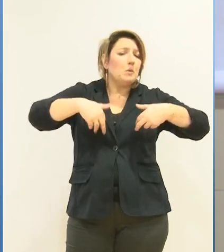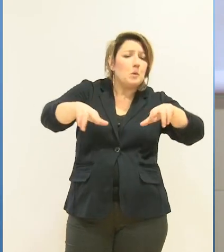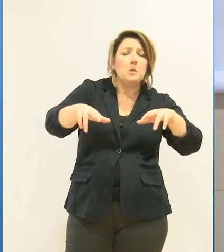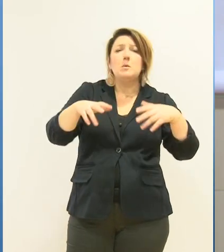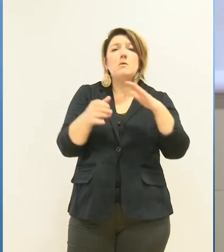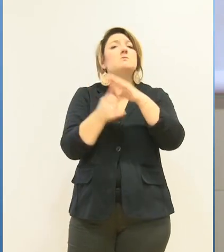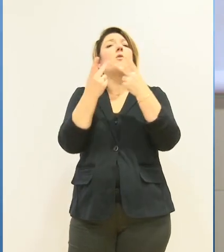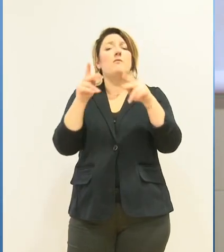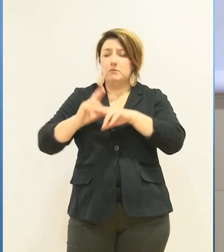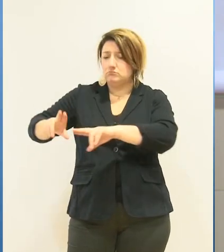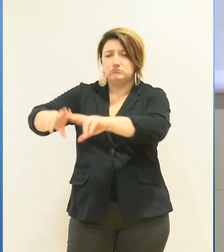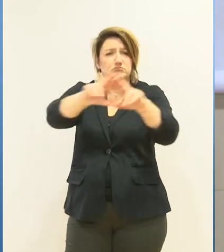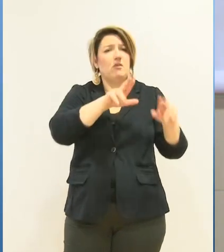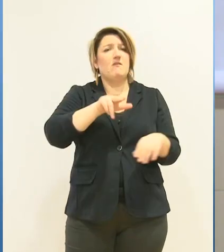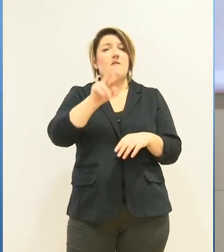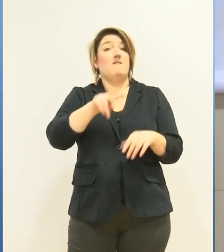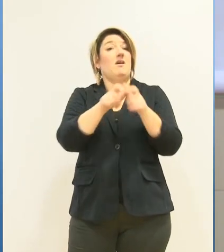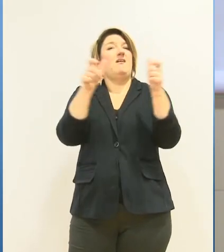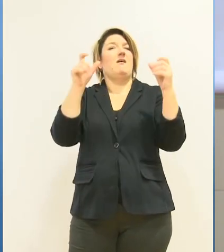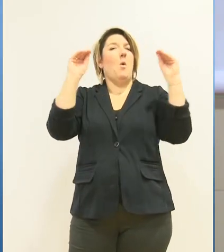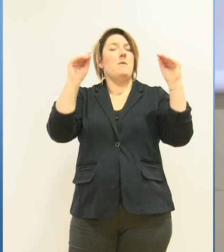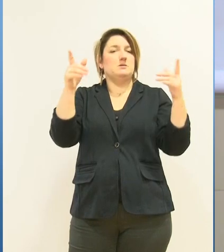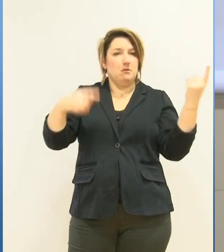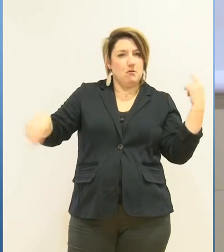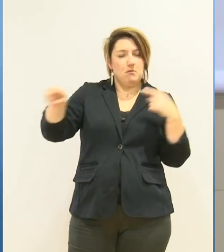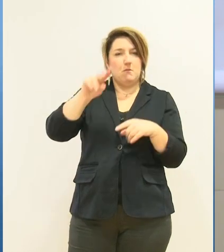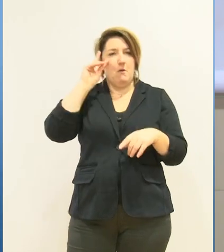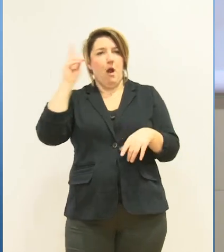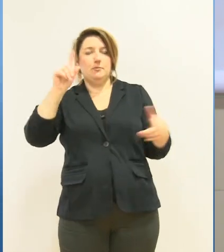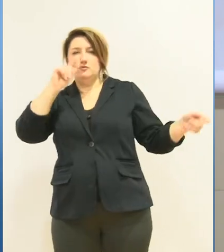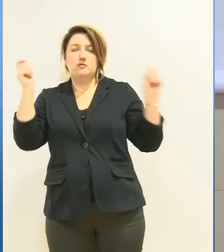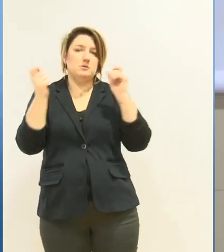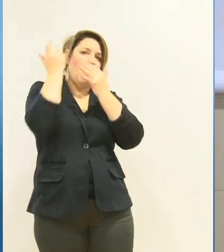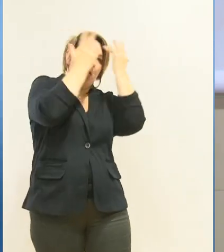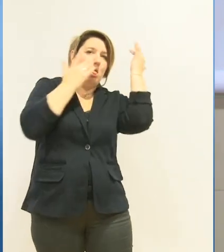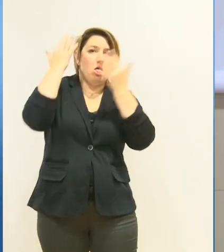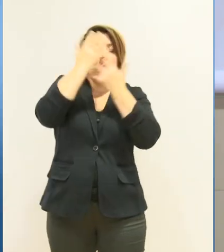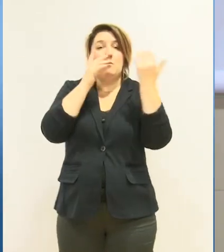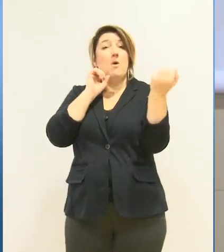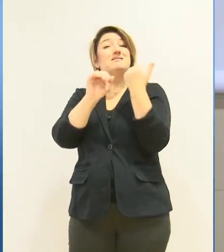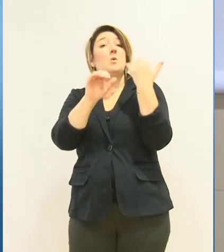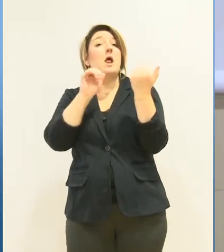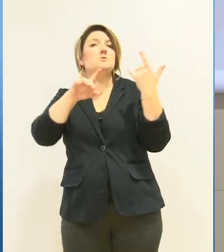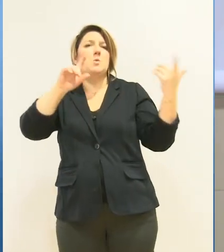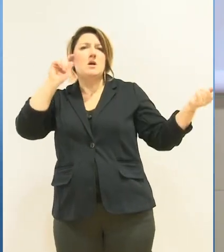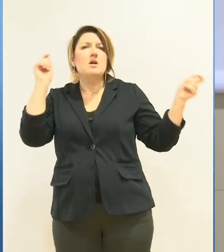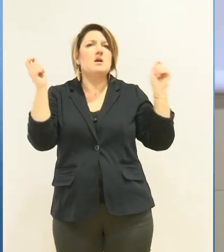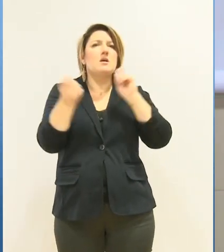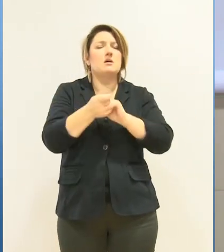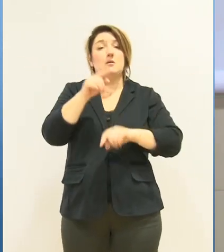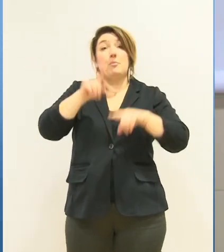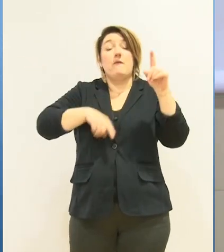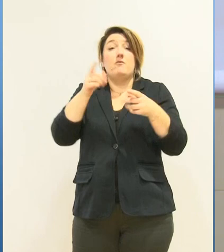l'inquiétude des commerçants il modifie en effet les habitudes notamment en terme de circulation et peuvent générer des nuisances et